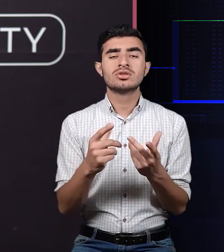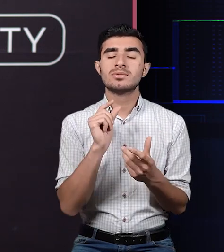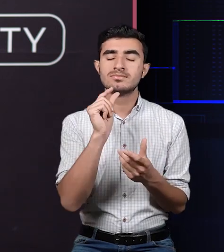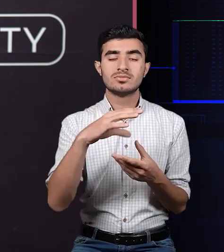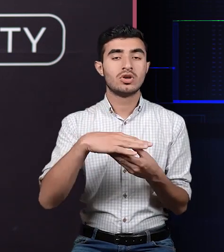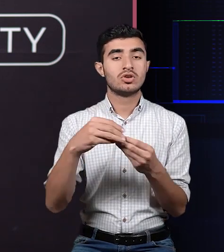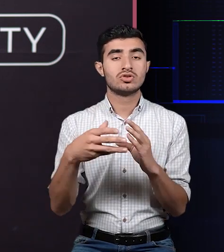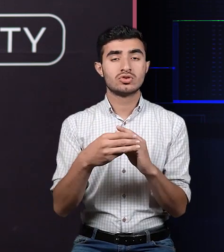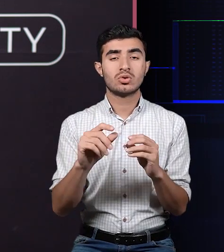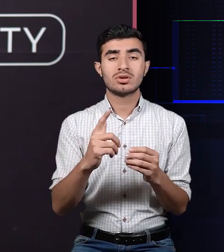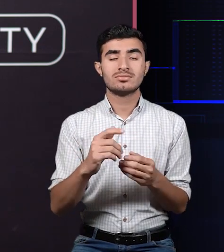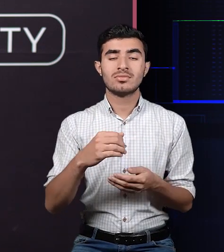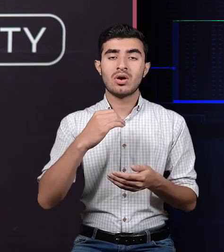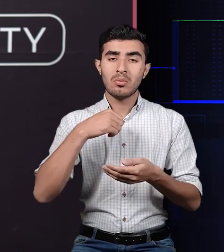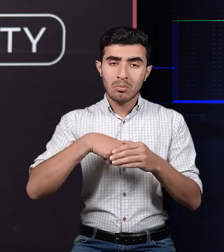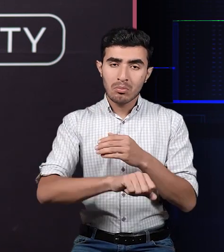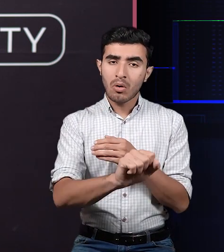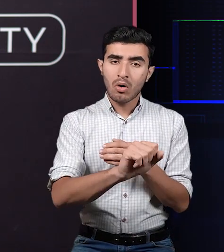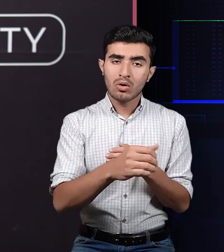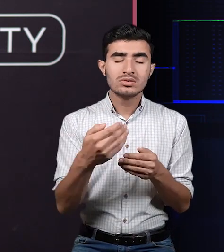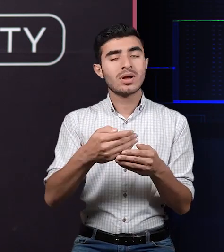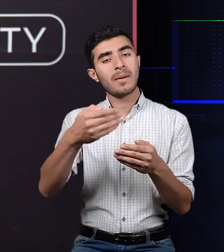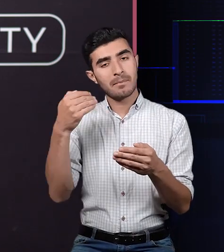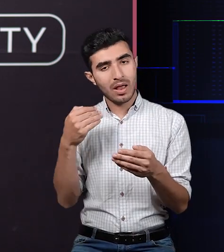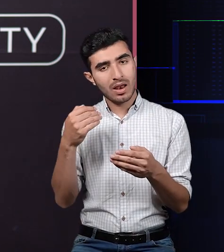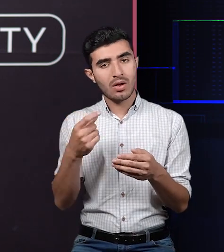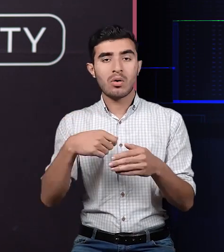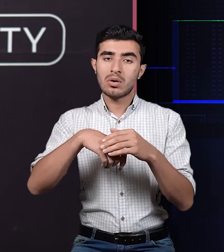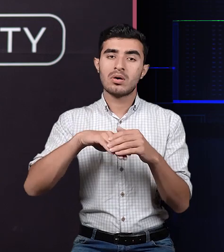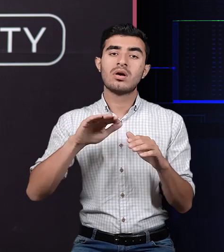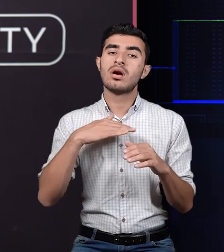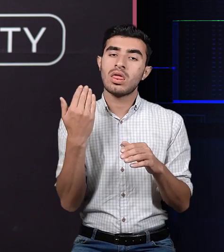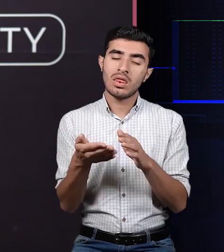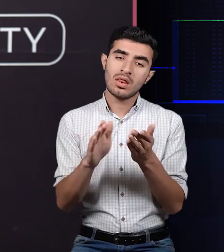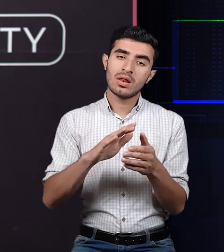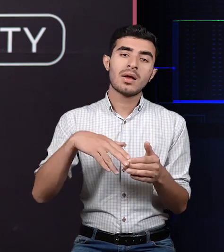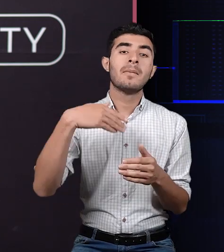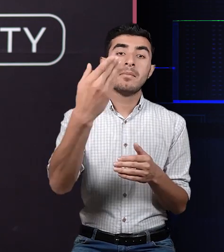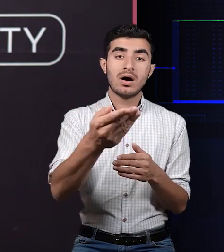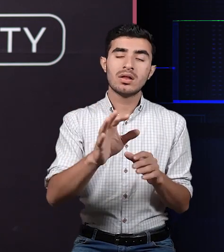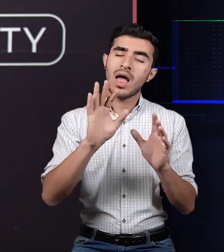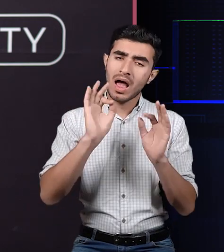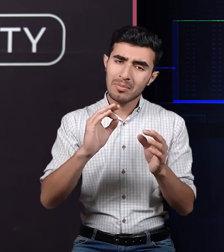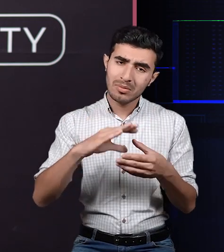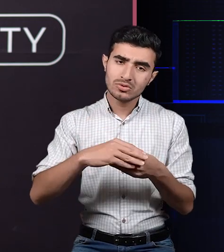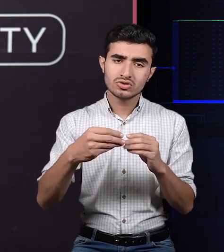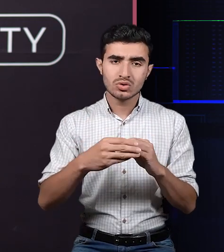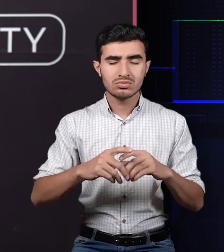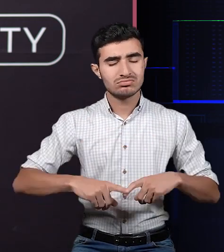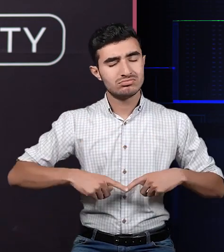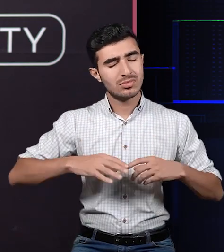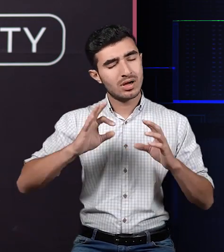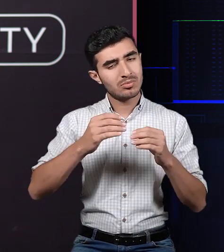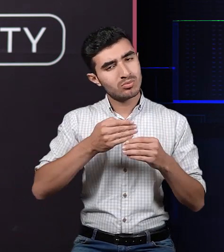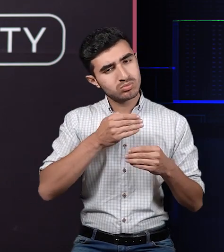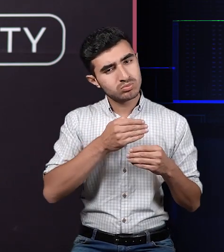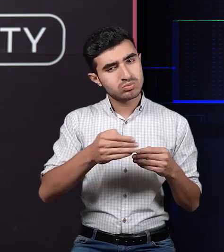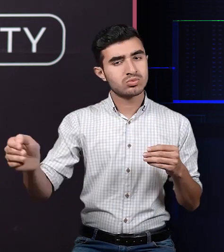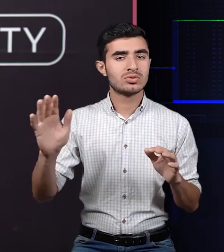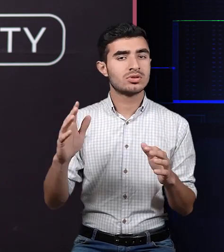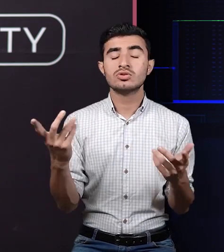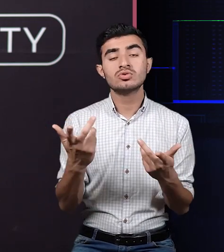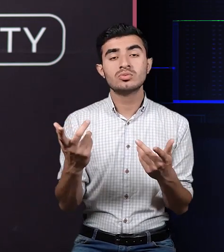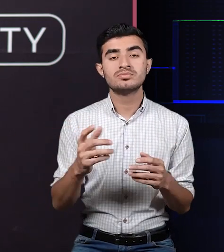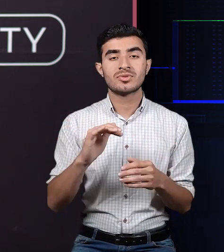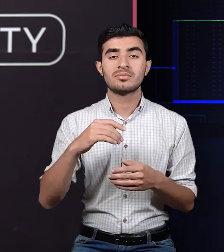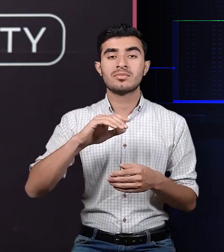جس سے انسان پیدا ہونے سے پہلے اور مرنے کے بعد تک نکل ہی نہیں سکتا۔ جب انسان پیدا ہوتا ہے